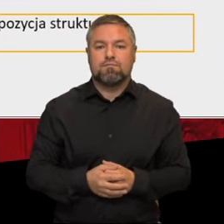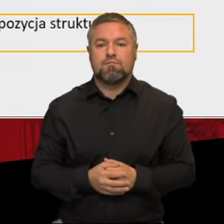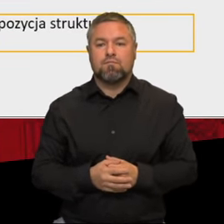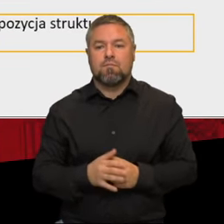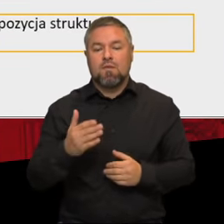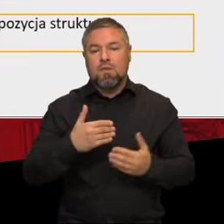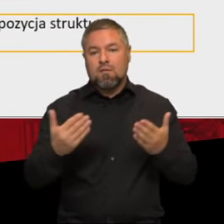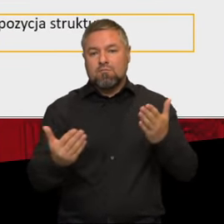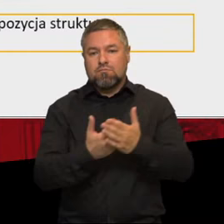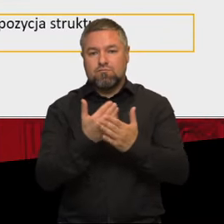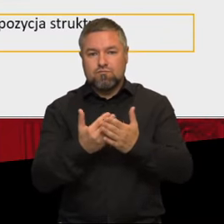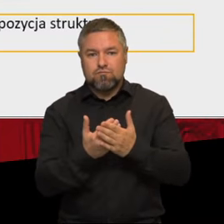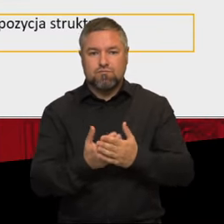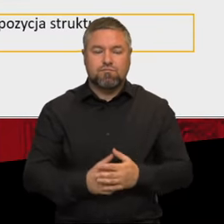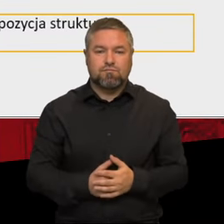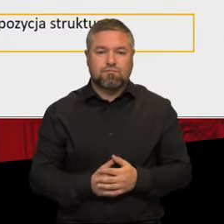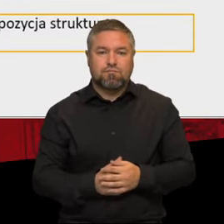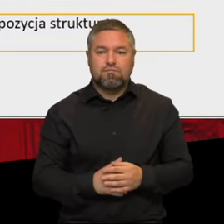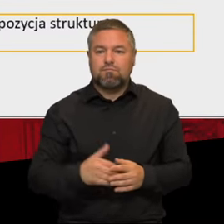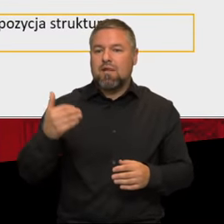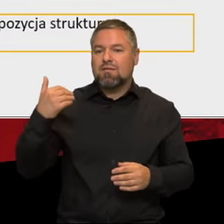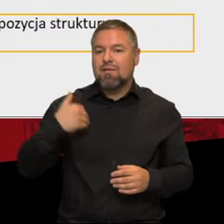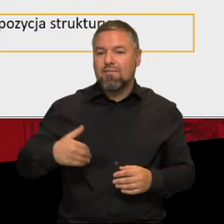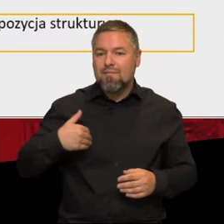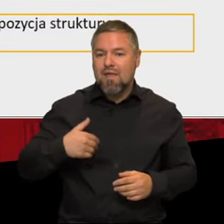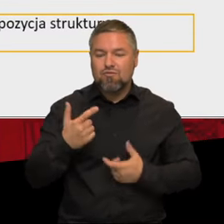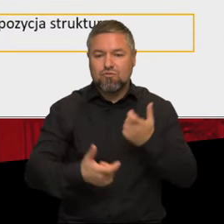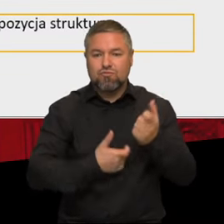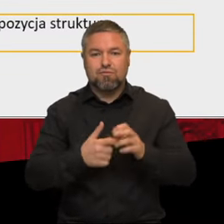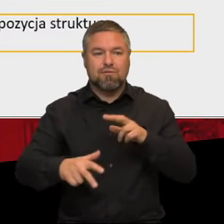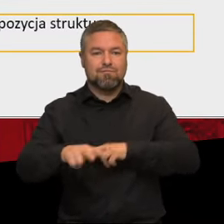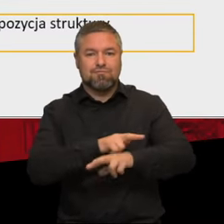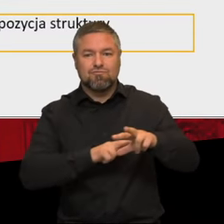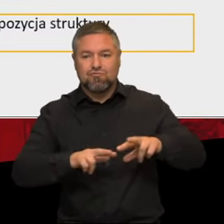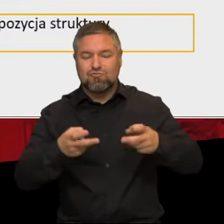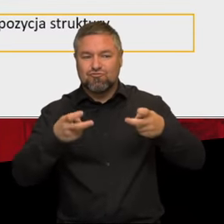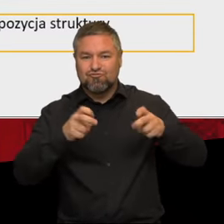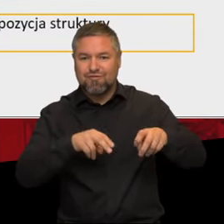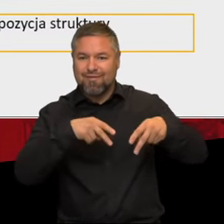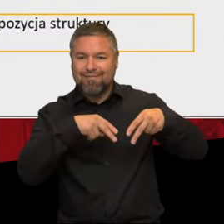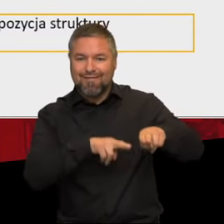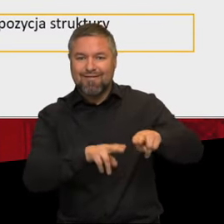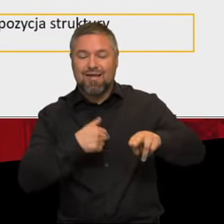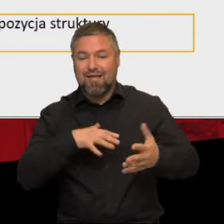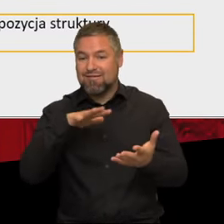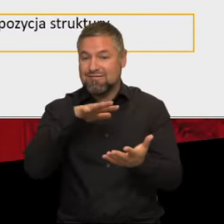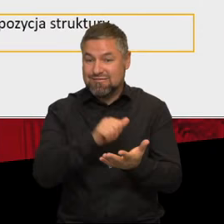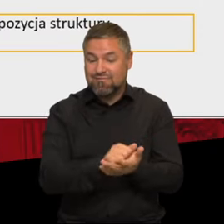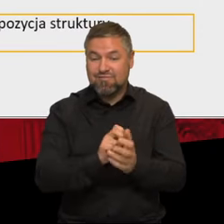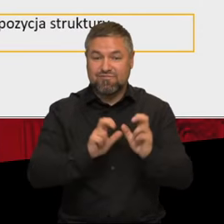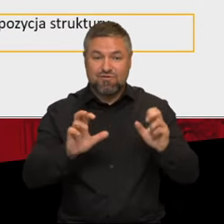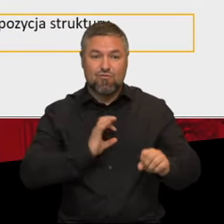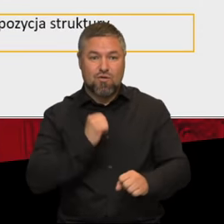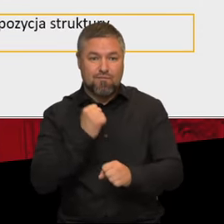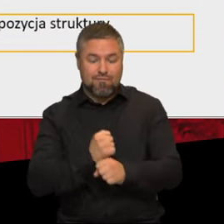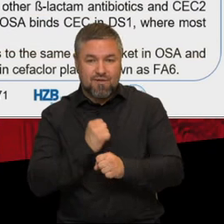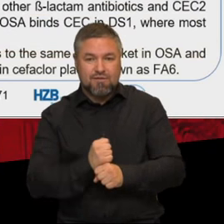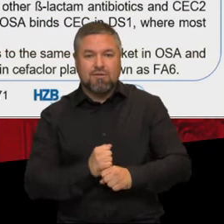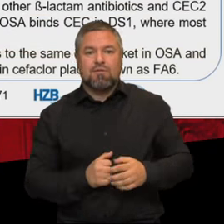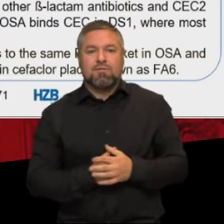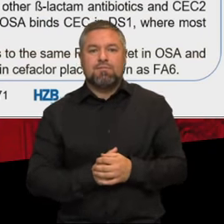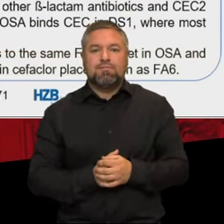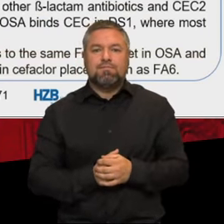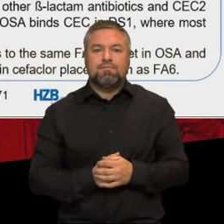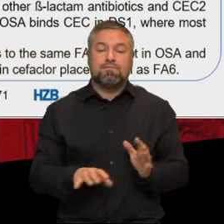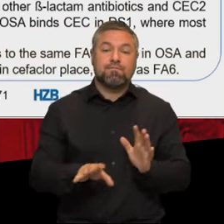tak naprawdę wołowej albuminy surowiczej, czyli białka, które należy do rodziny białek, którymi ja konkretnie się zajmuję podczas swojej pracy.